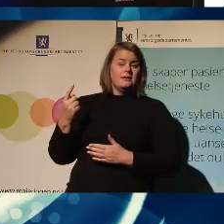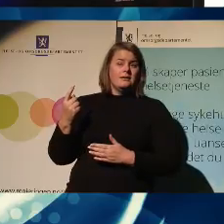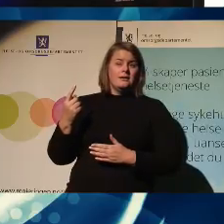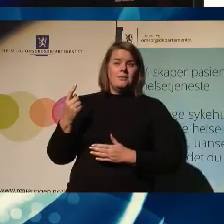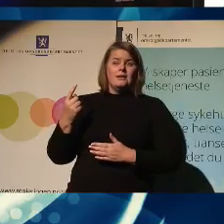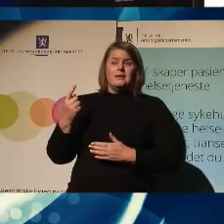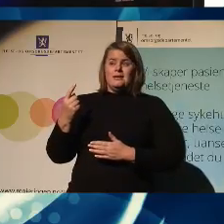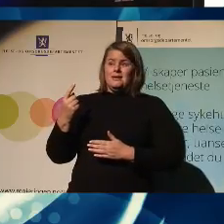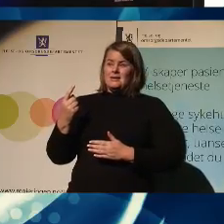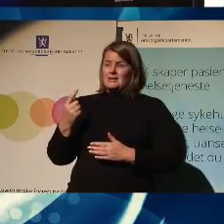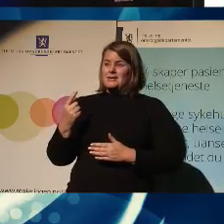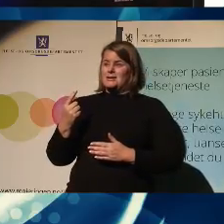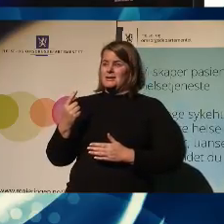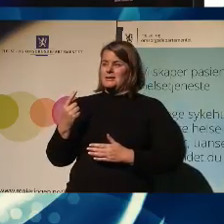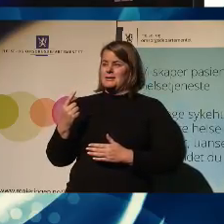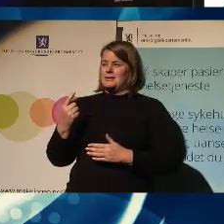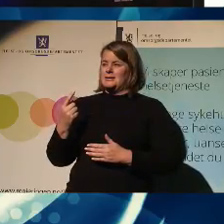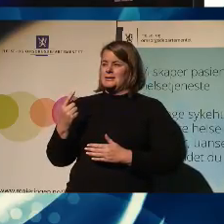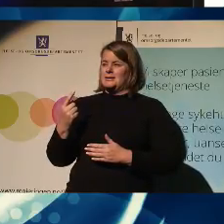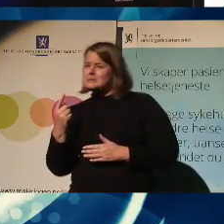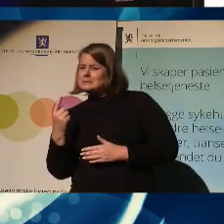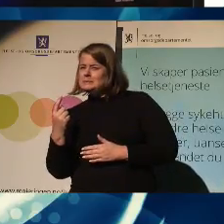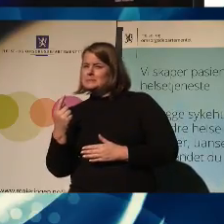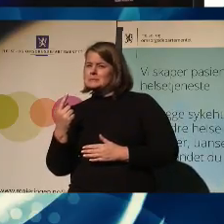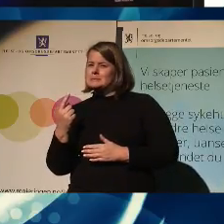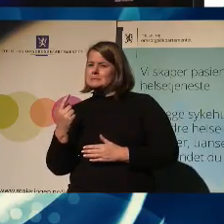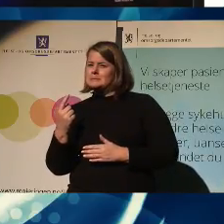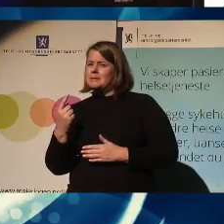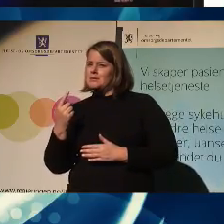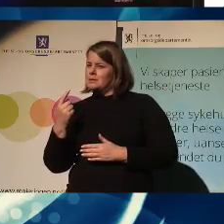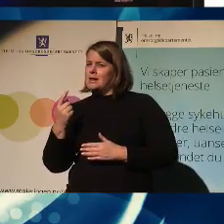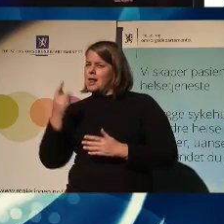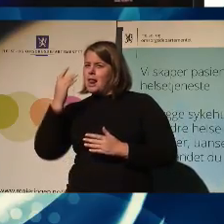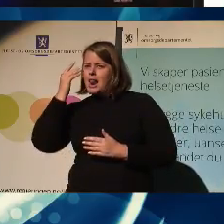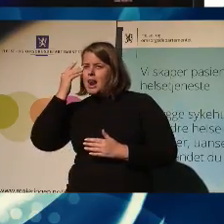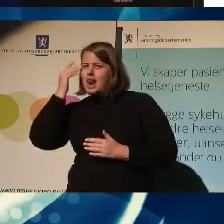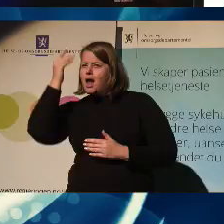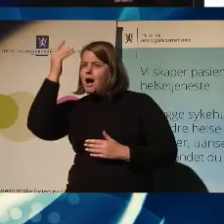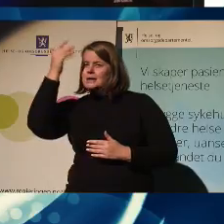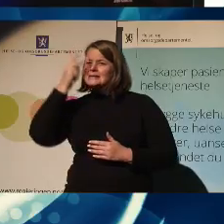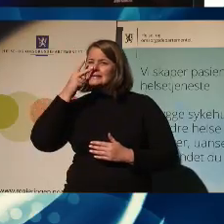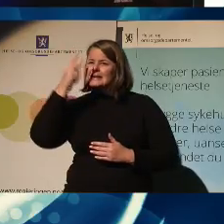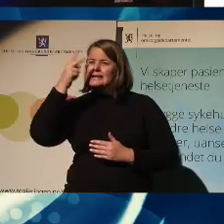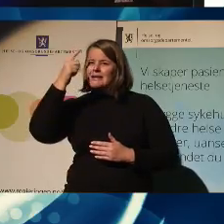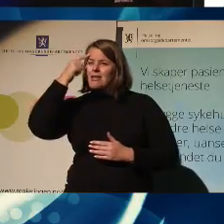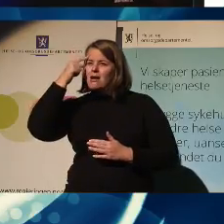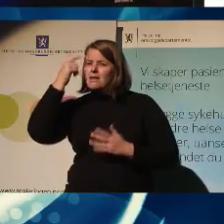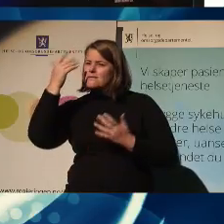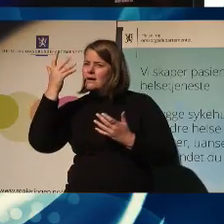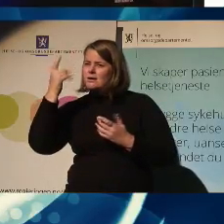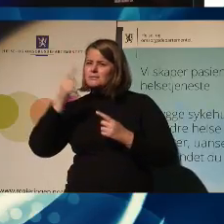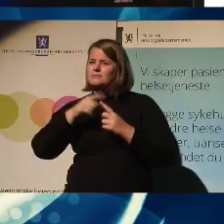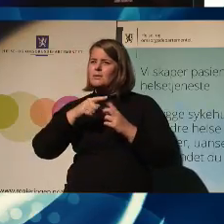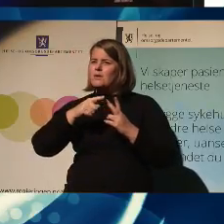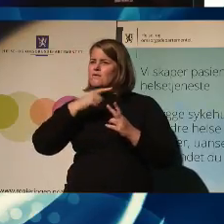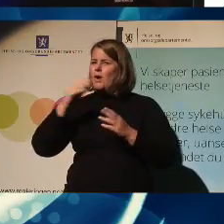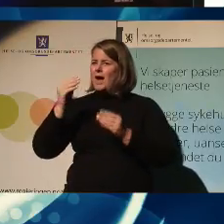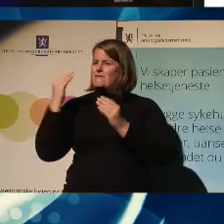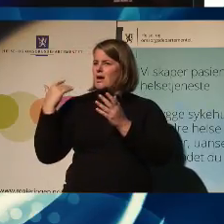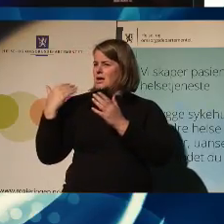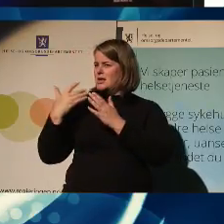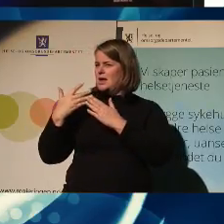Vi skulle jo vel vært, hvilken langsiktige tankeganger det vi skal ha? Hvilken erfaringer det vi har skapt